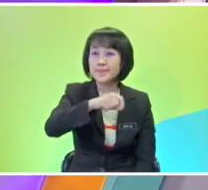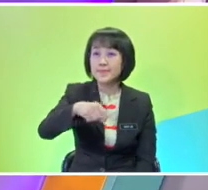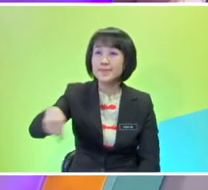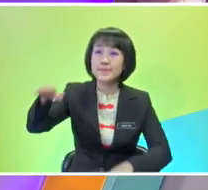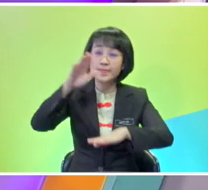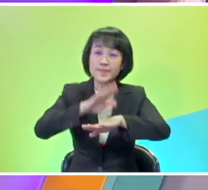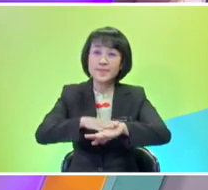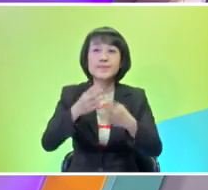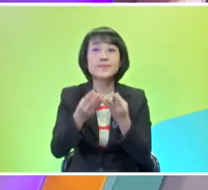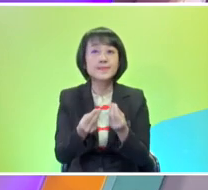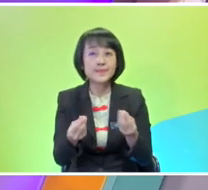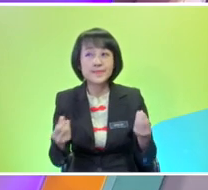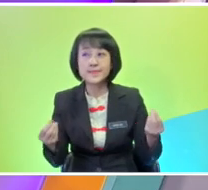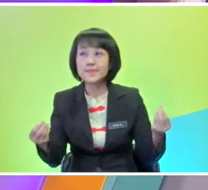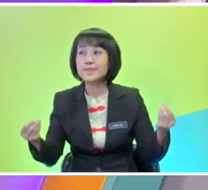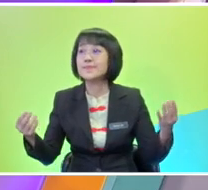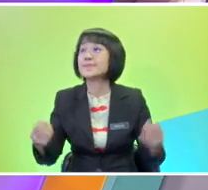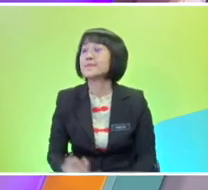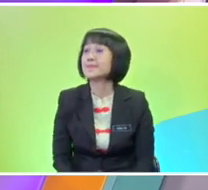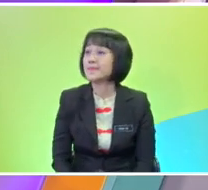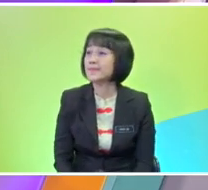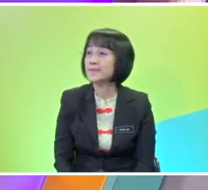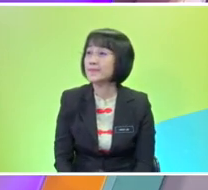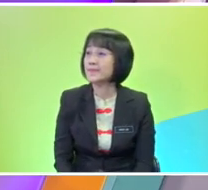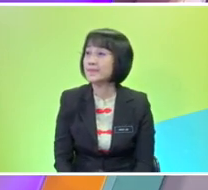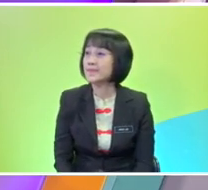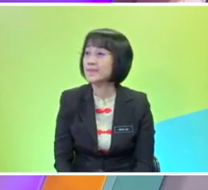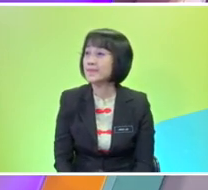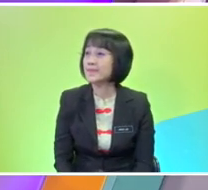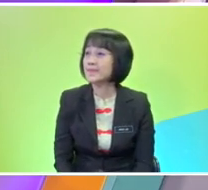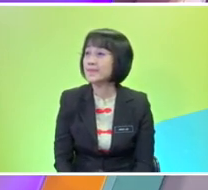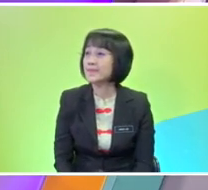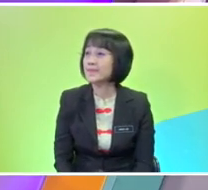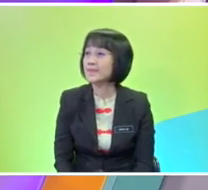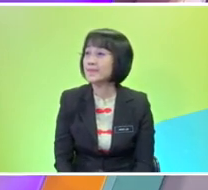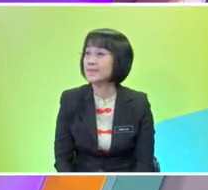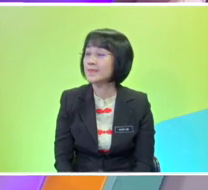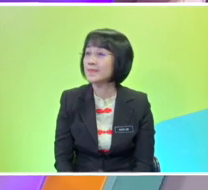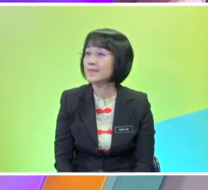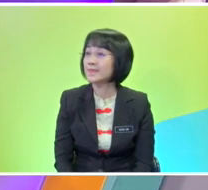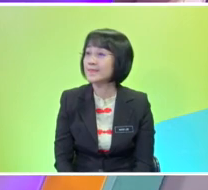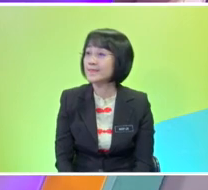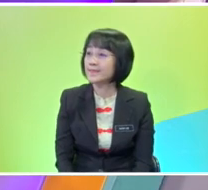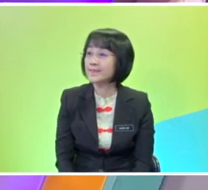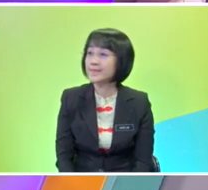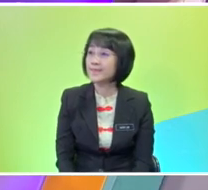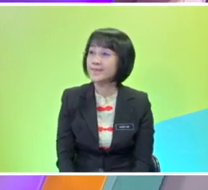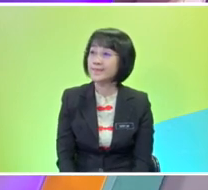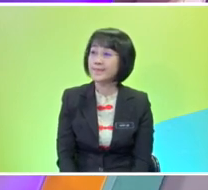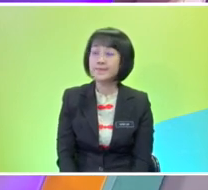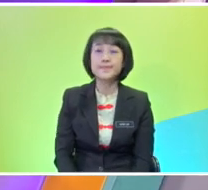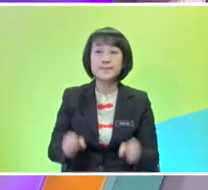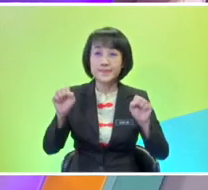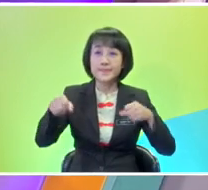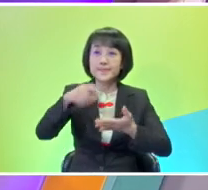Cik gua bersihkan tangan sekejap Oke kalau eee kemiri boleh didekatkan dengan chip punya pasir tanah pasir Oke kita boleh menulis di atas